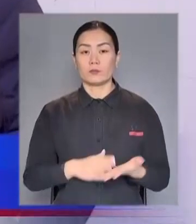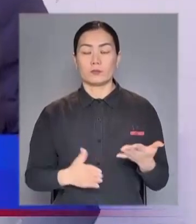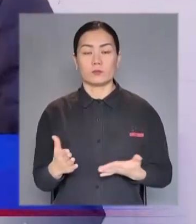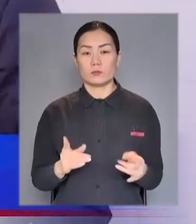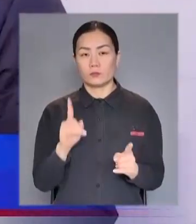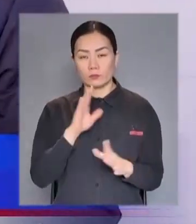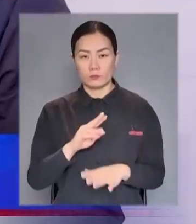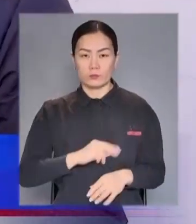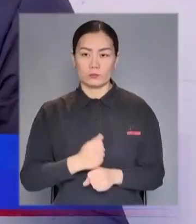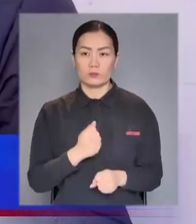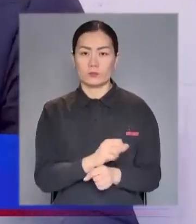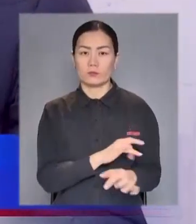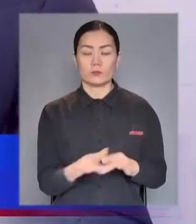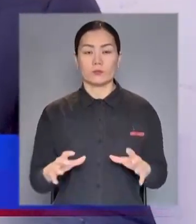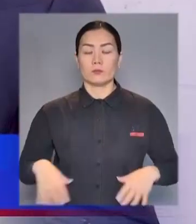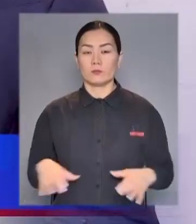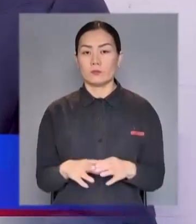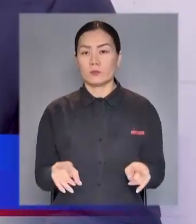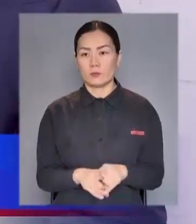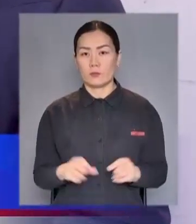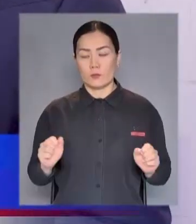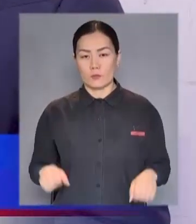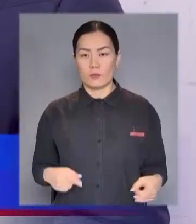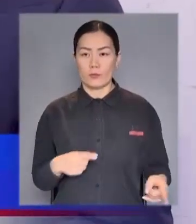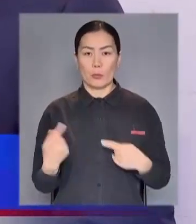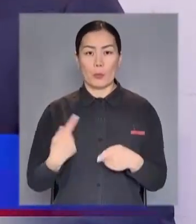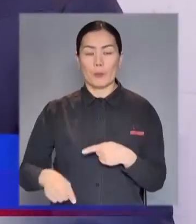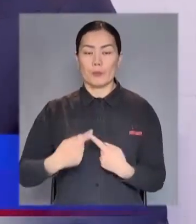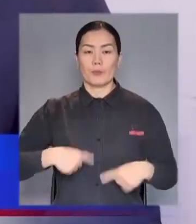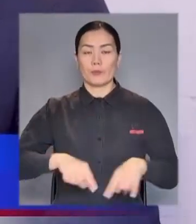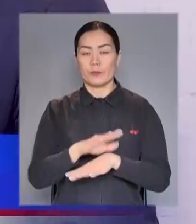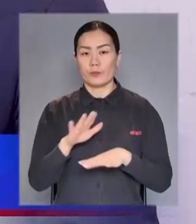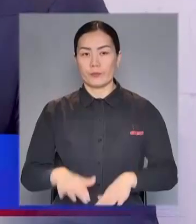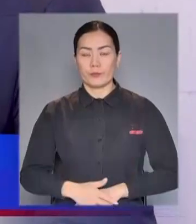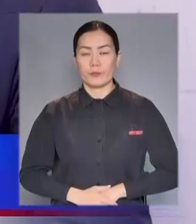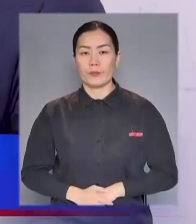не удовлетворены работой действующего кооператива, или же могут перейти в другое учреждение.